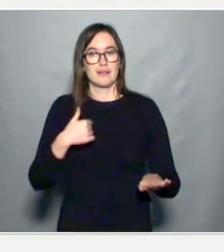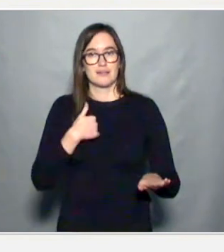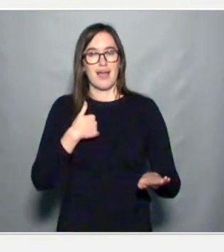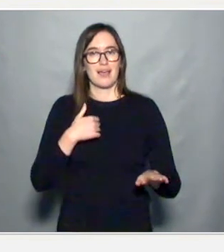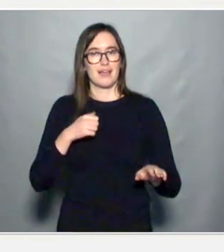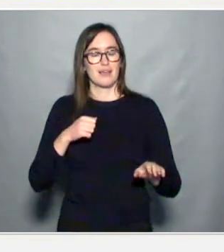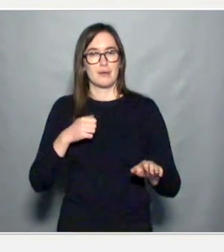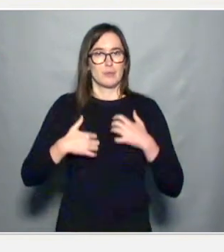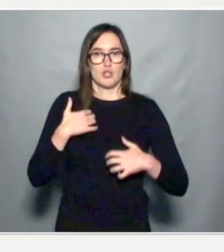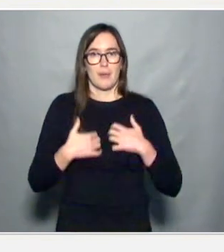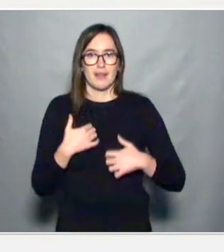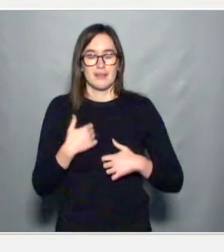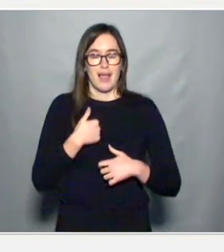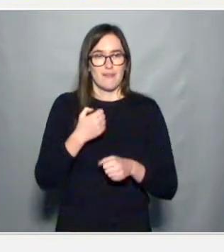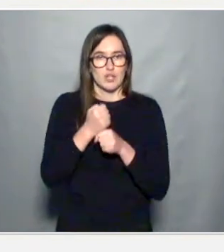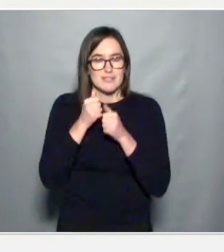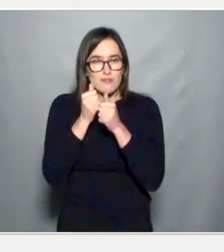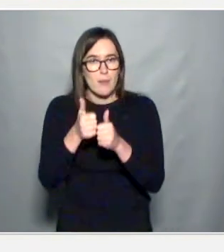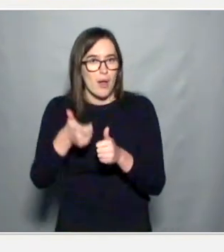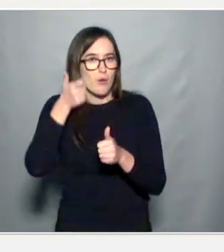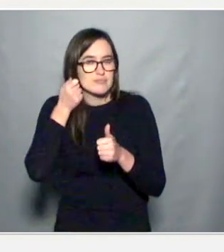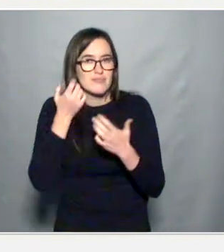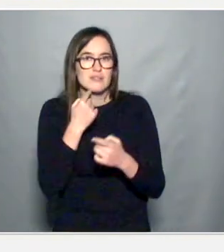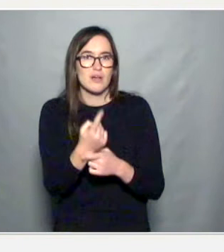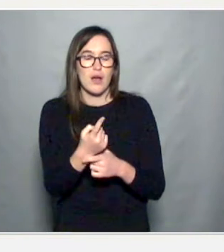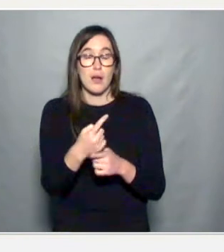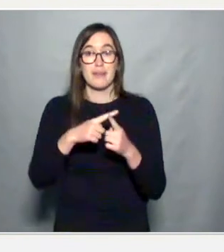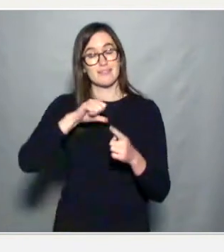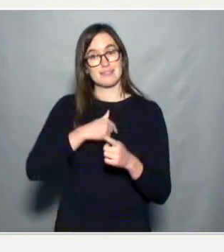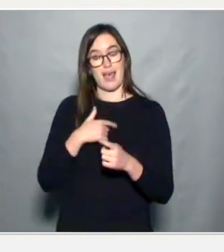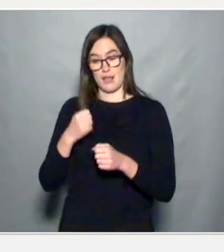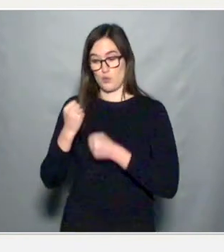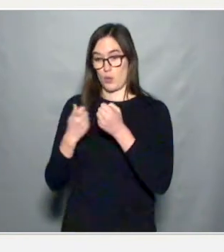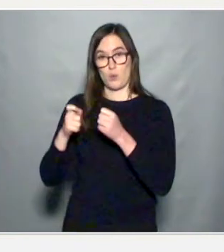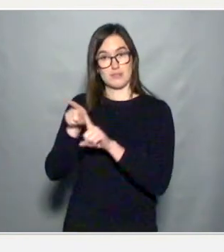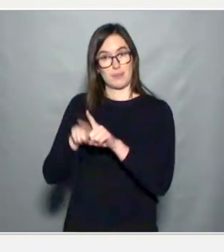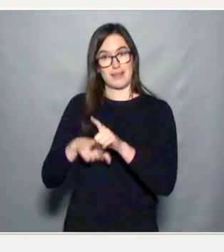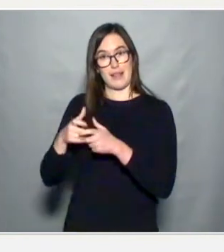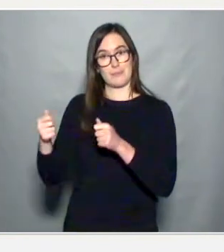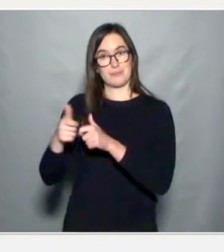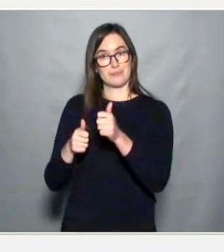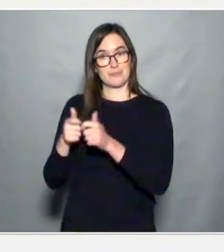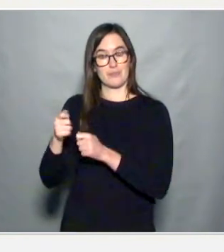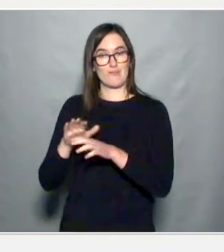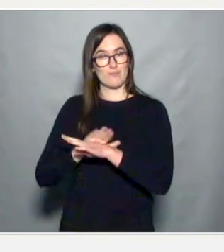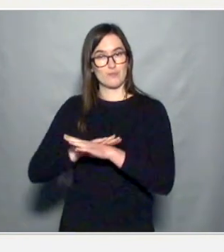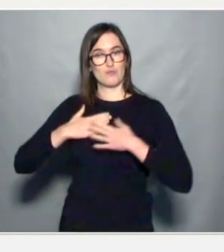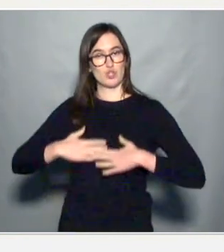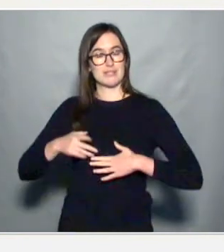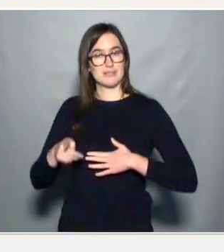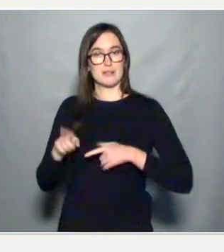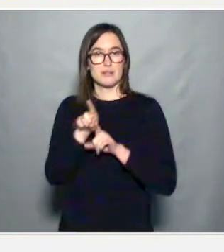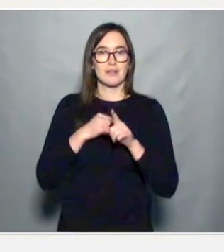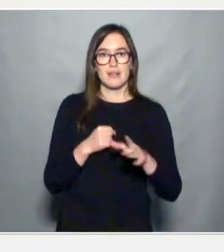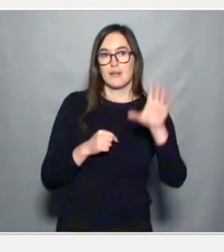nog vara orolig för att jag faktiskt hör vad som sägs. Om jag däremot får hålla på med något samtidigt som jag sitter och lyssnar, då